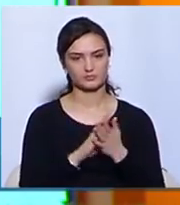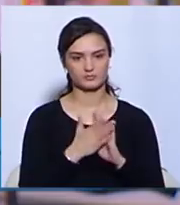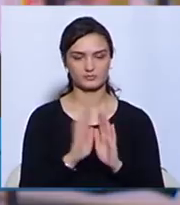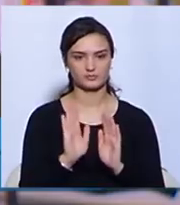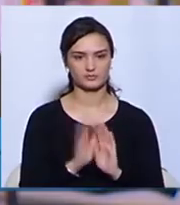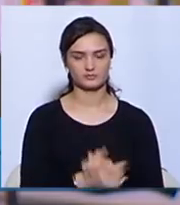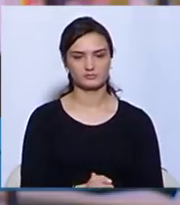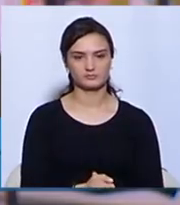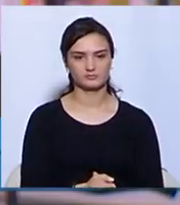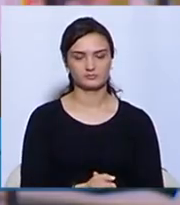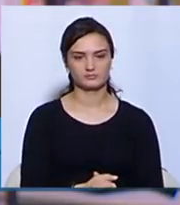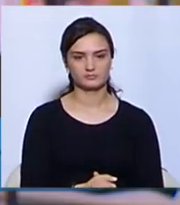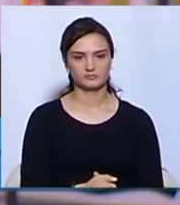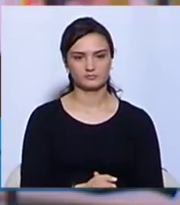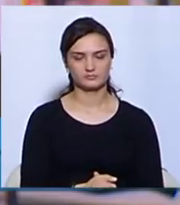მდგომარეობა.